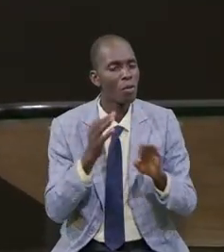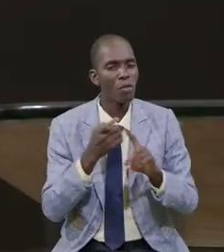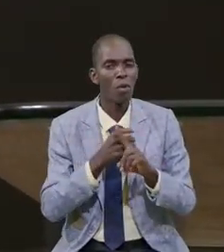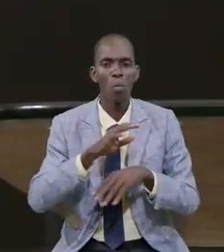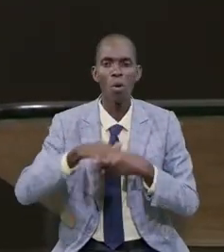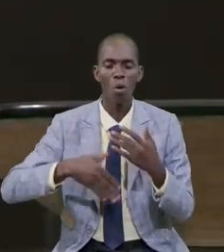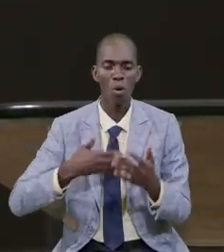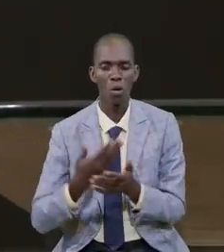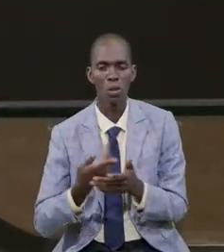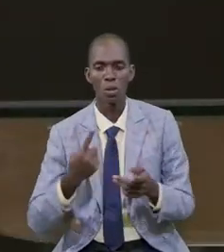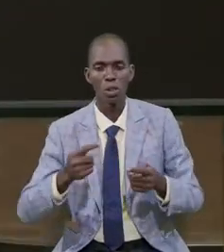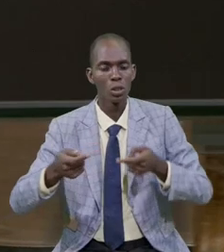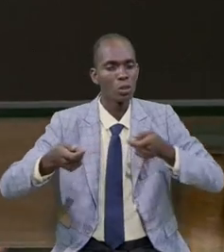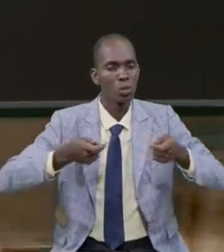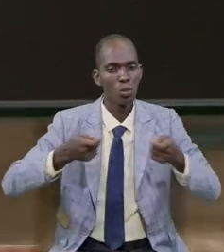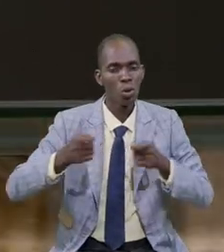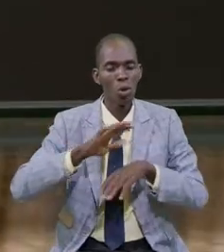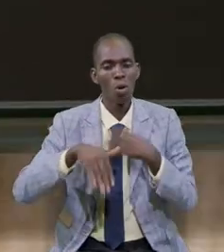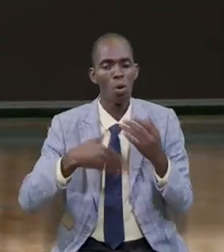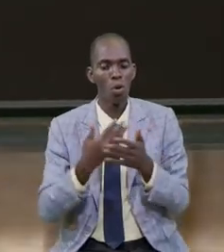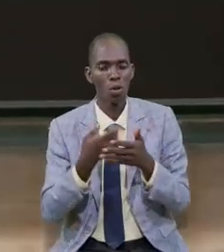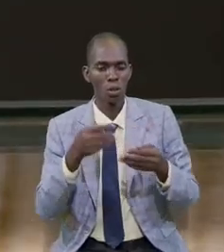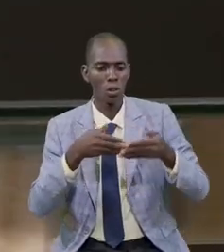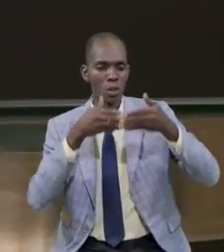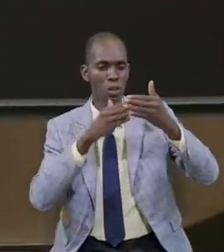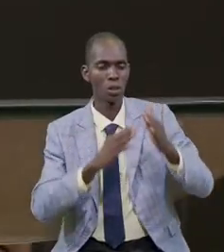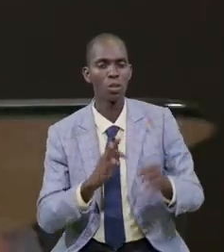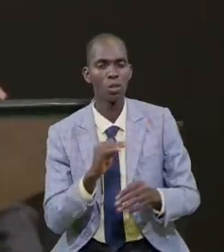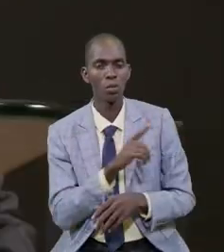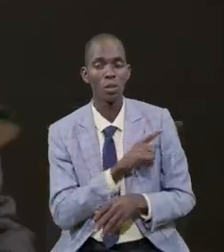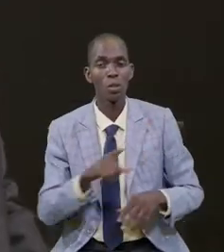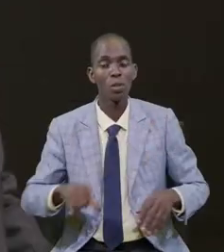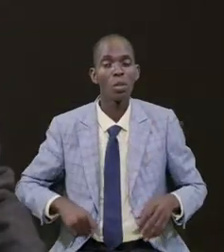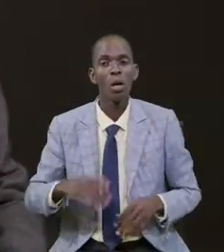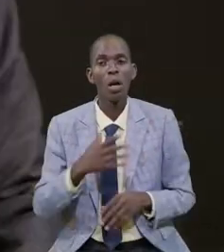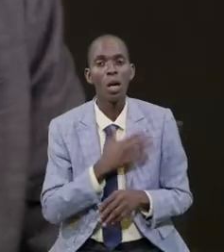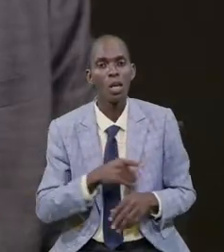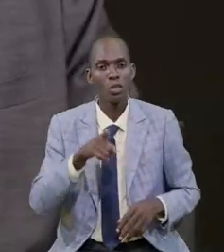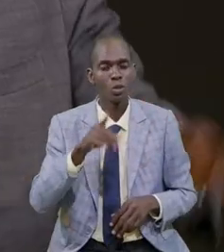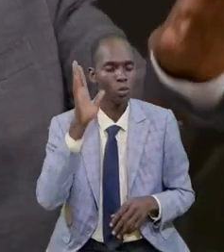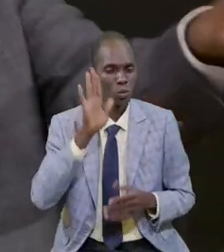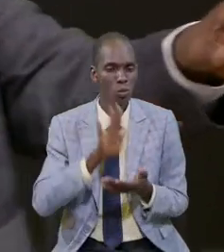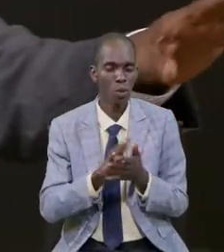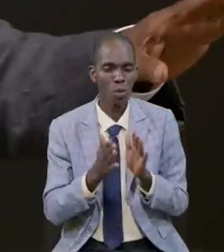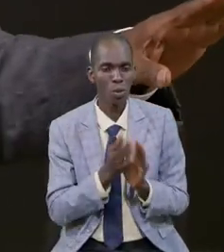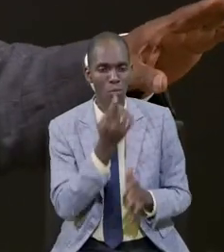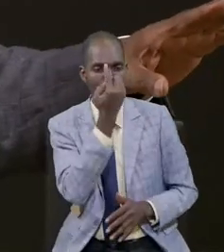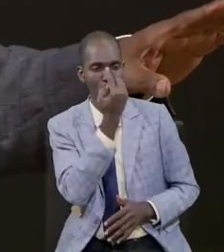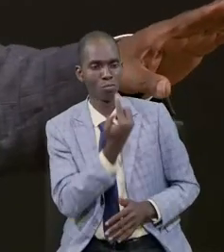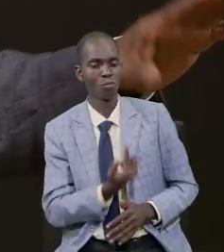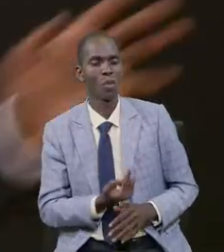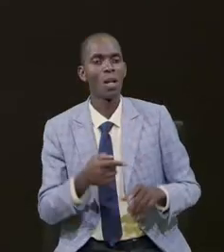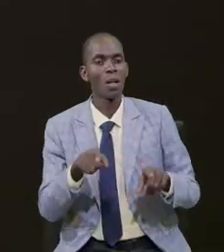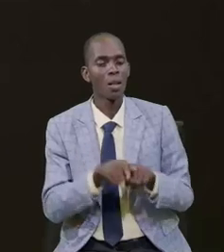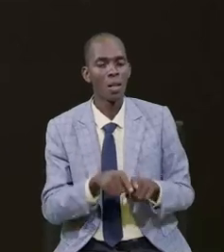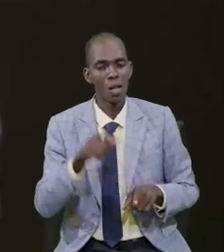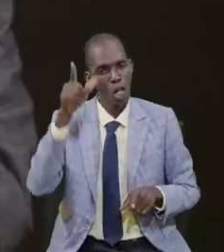le contrôle et de toutes les directions du Seigneur. Alors, tu seras à toi-même comme